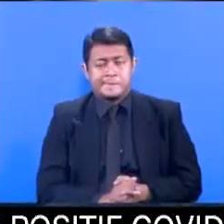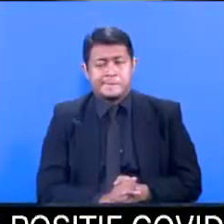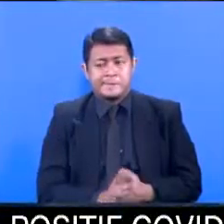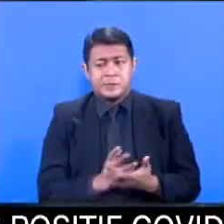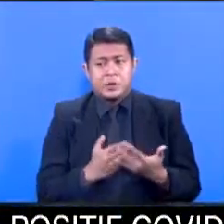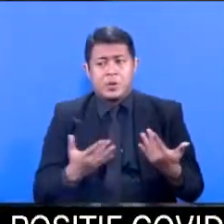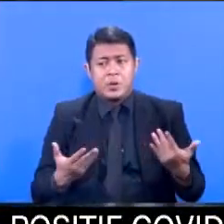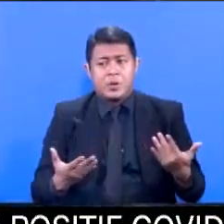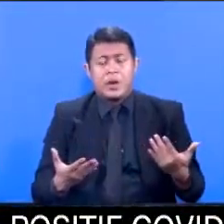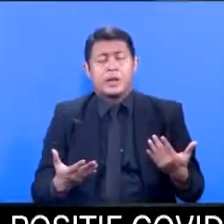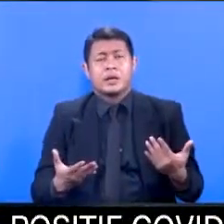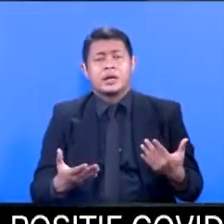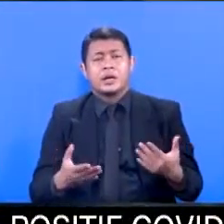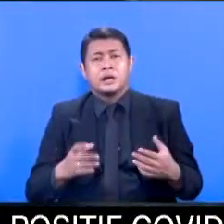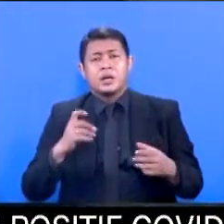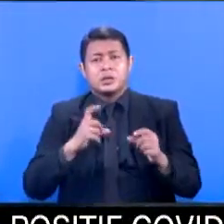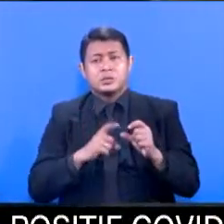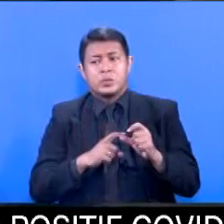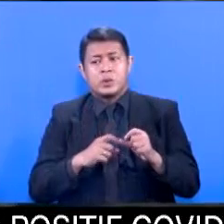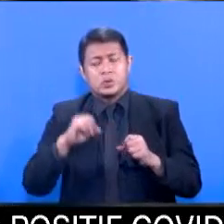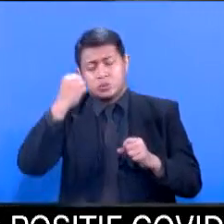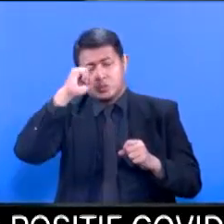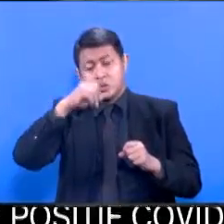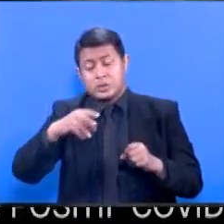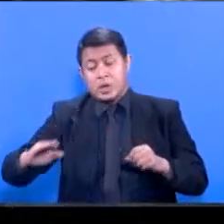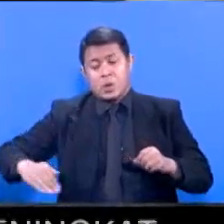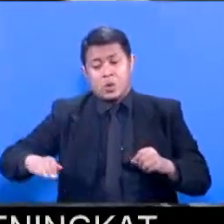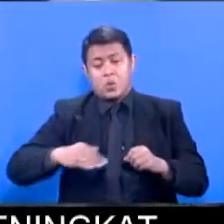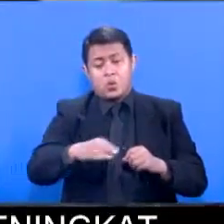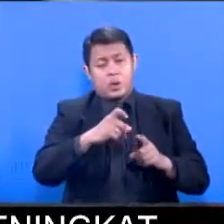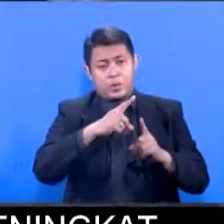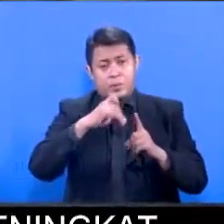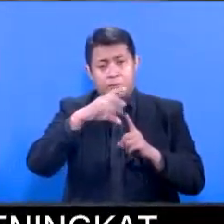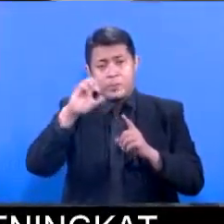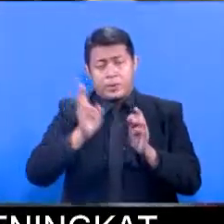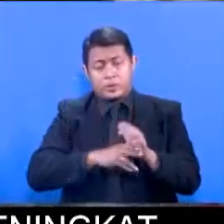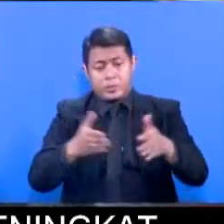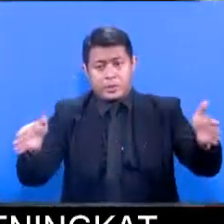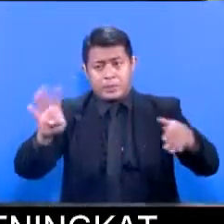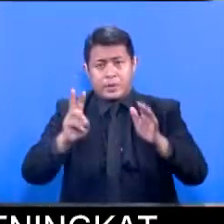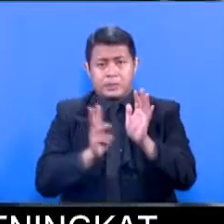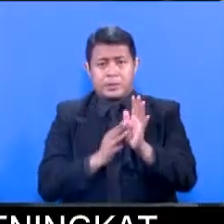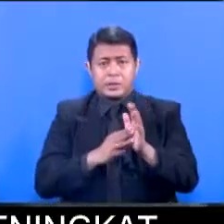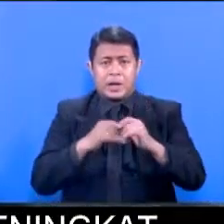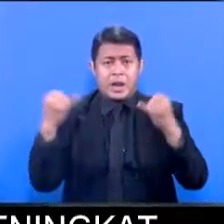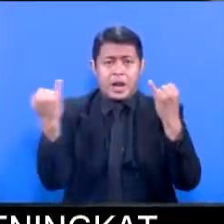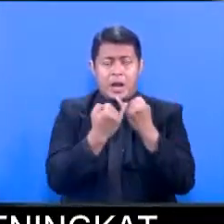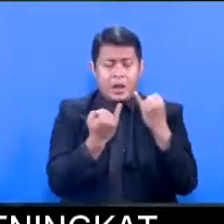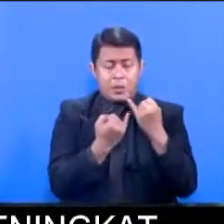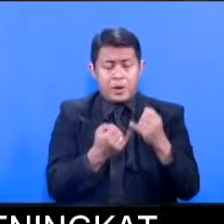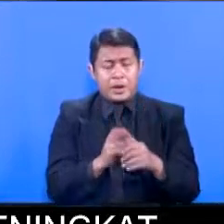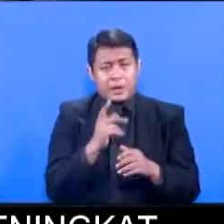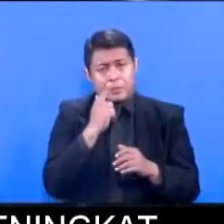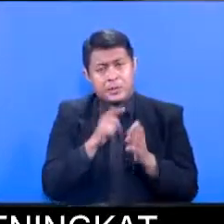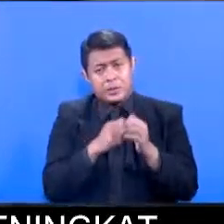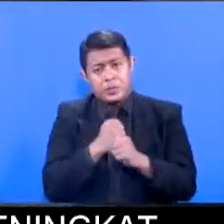Warga kawasan Bontolaja, Somba Opu ini kewalahan ketika seekor ular piton sepanjang 4 meter sempat melawan saat akan ditangkap Minggu